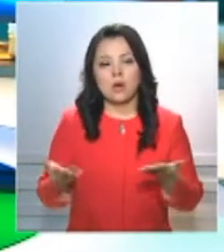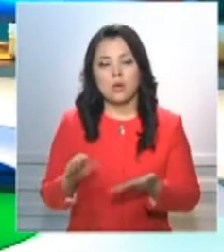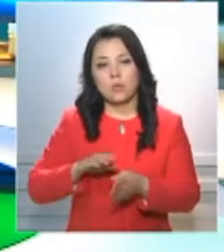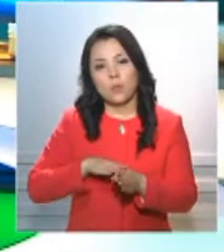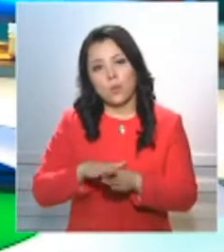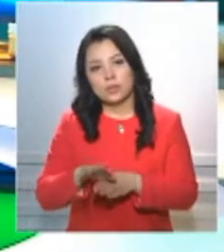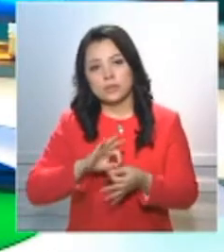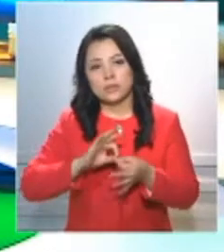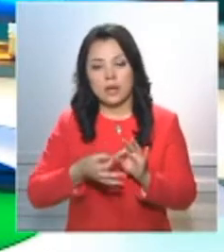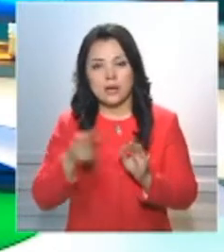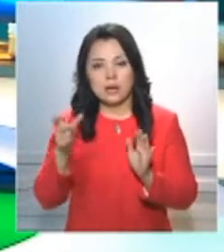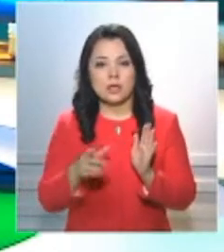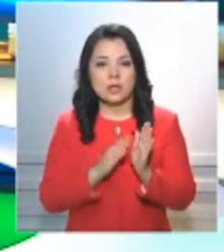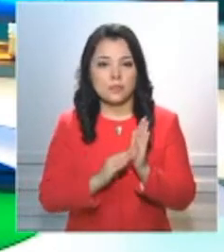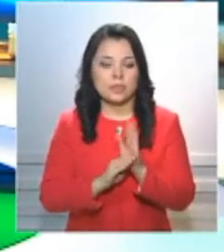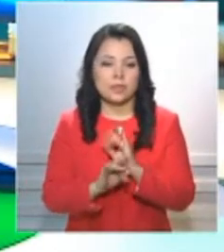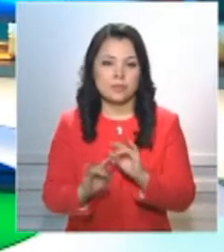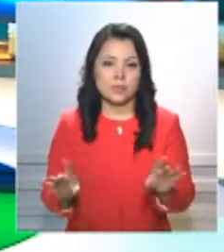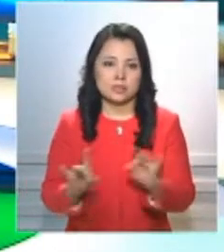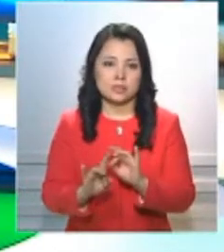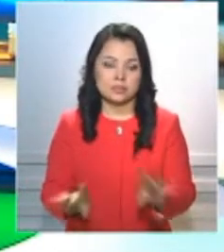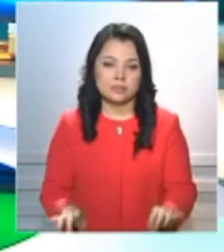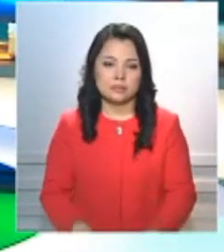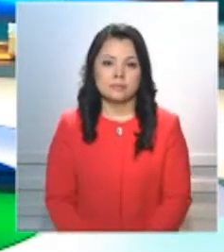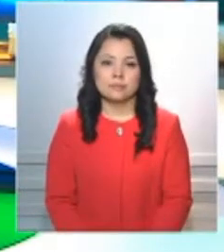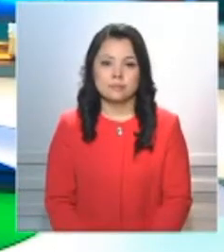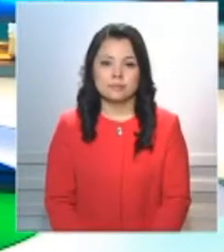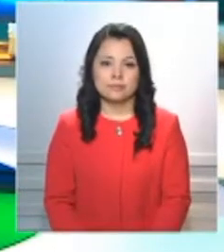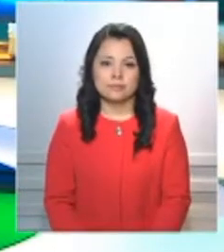Бұл сауалдың жауабын тілшіміз Дариға Ташенова іздеп көрді.